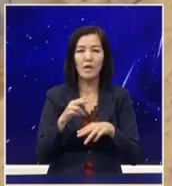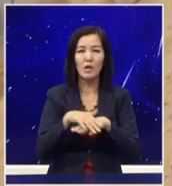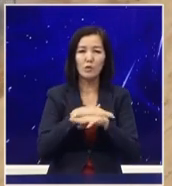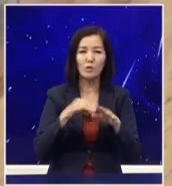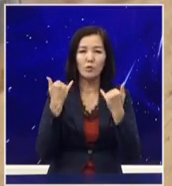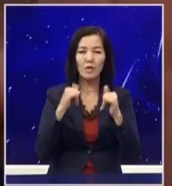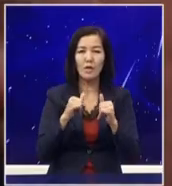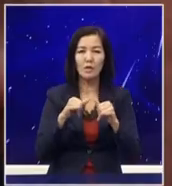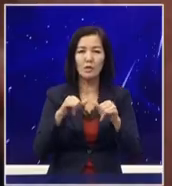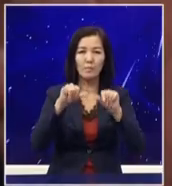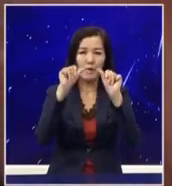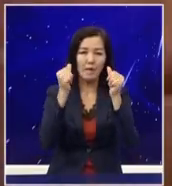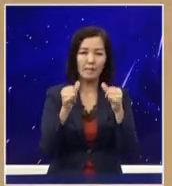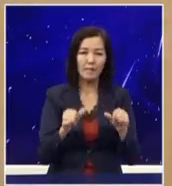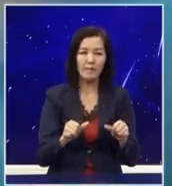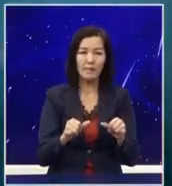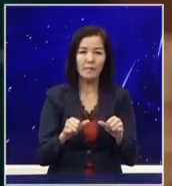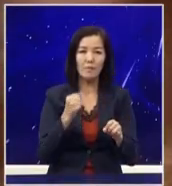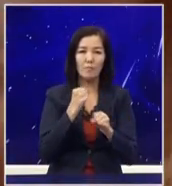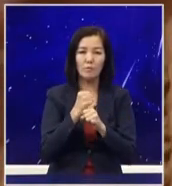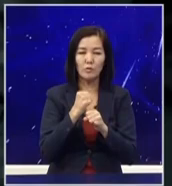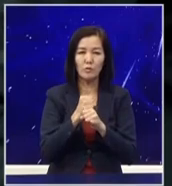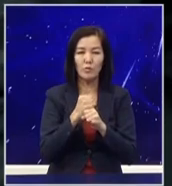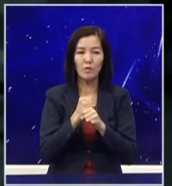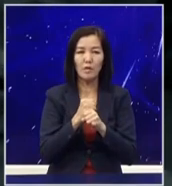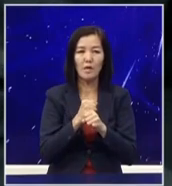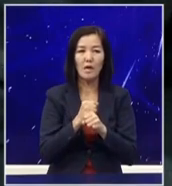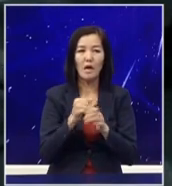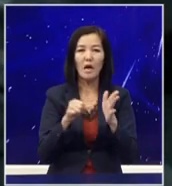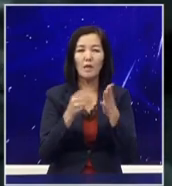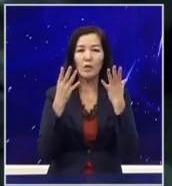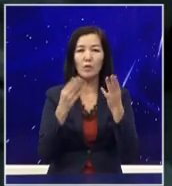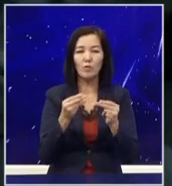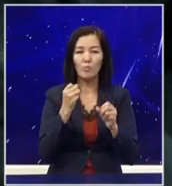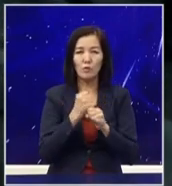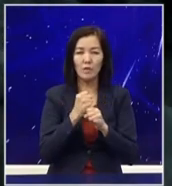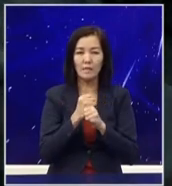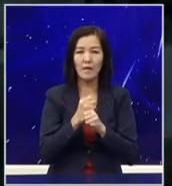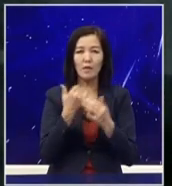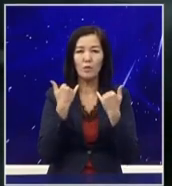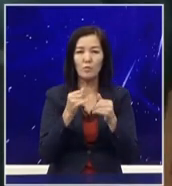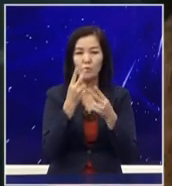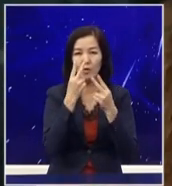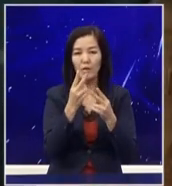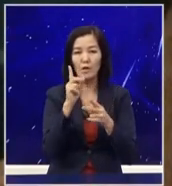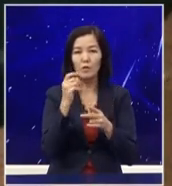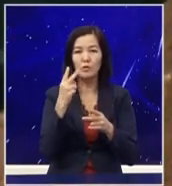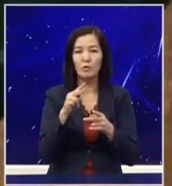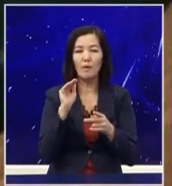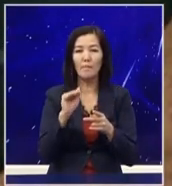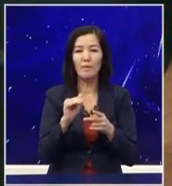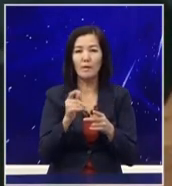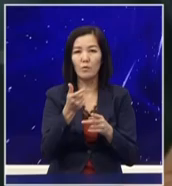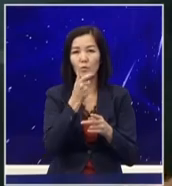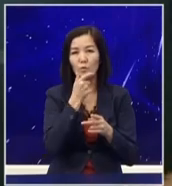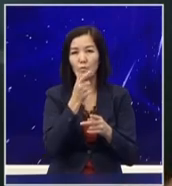таңғажайып композицияларды мүсіндеуге қатысушылар 6 күн бойы еңбектеніпті. Мұндай кереметті тамашалауға 120 мыңнан астам